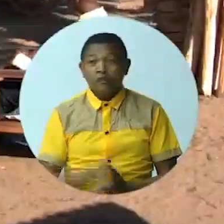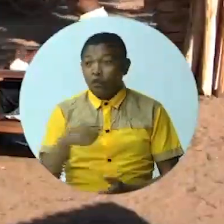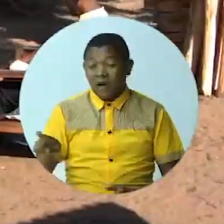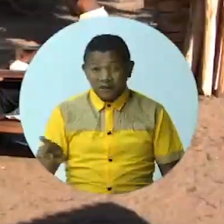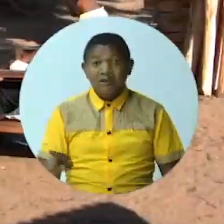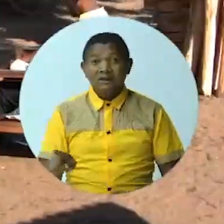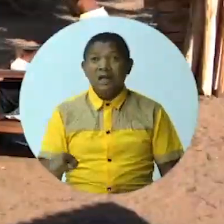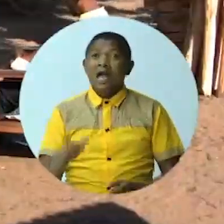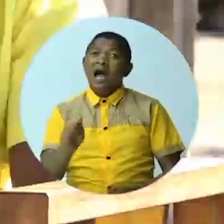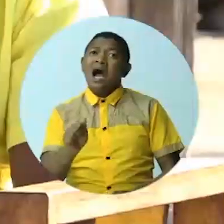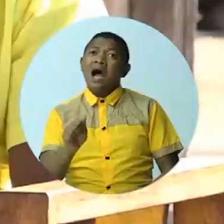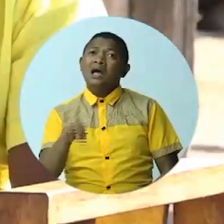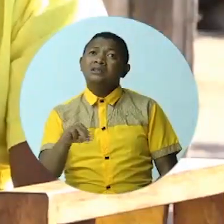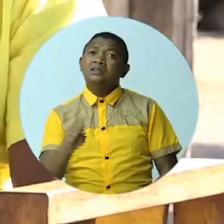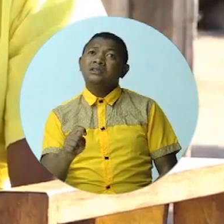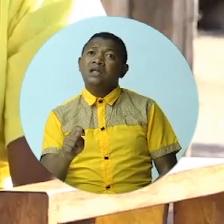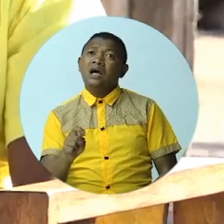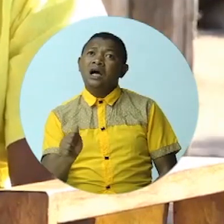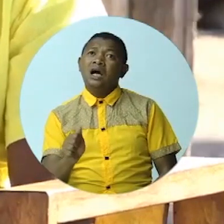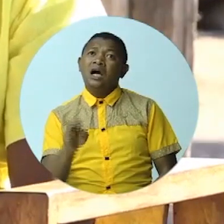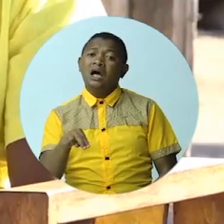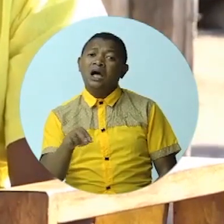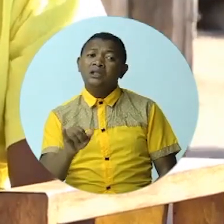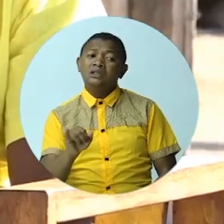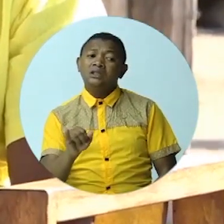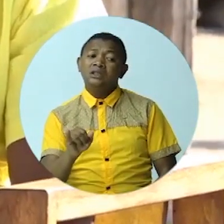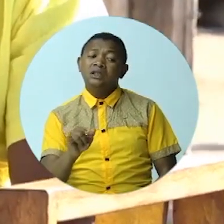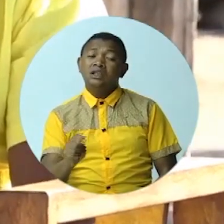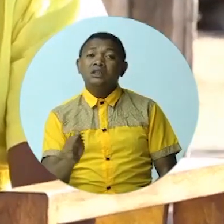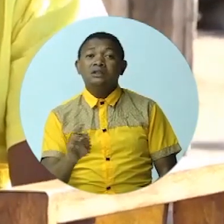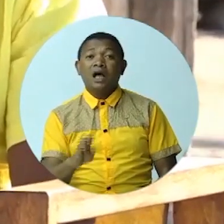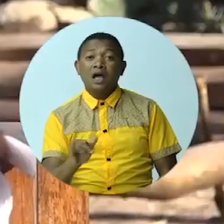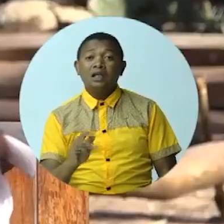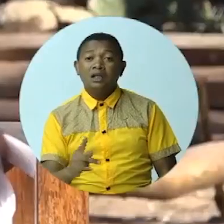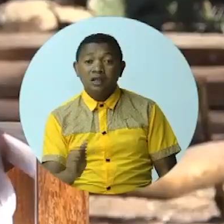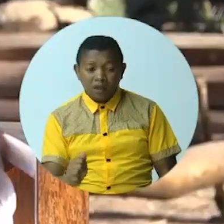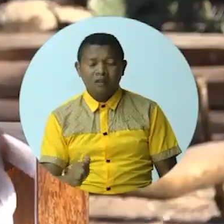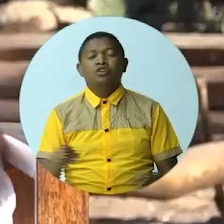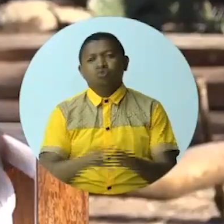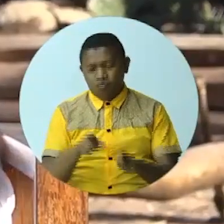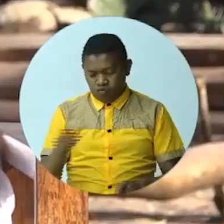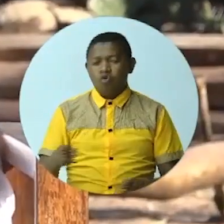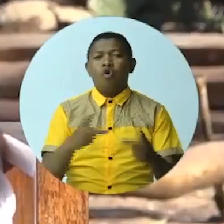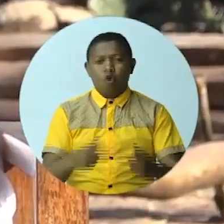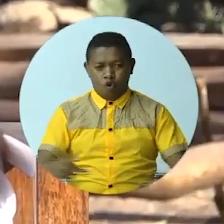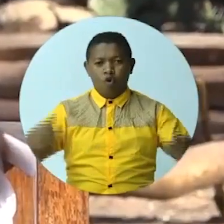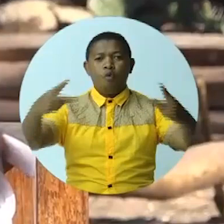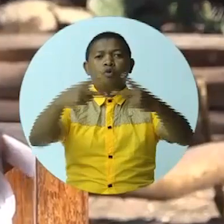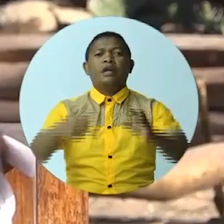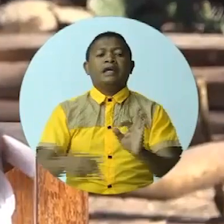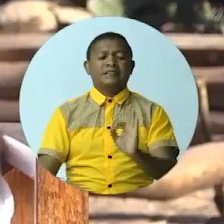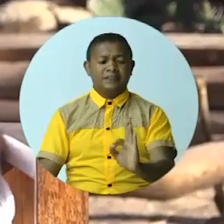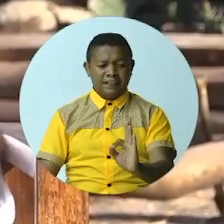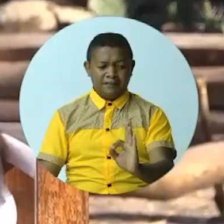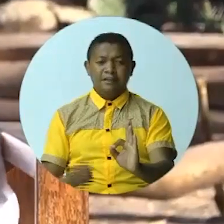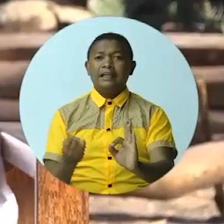antarytarika zay no zavatra apetrantsika izay a commune sivy no ahazo an'izany rano